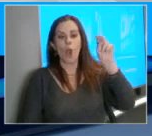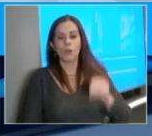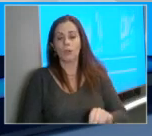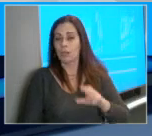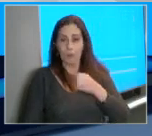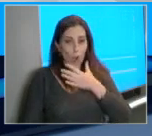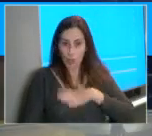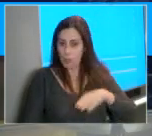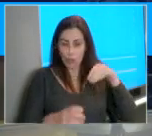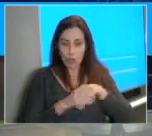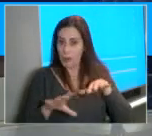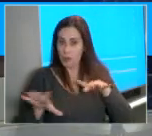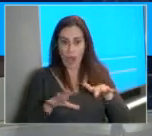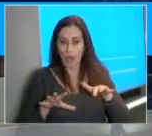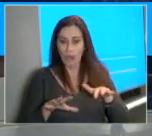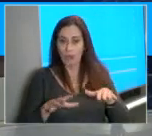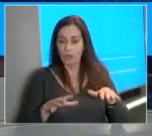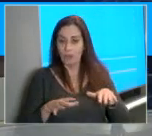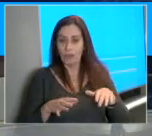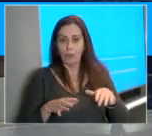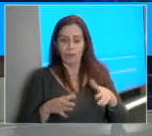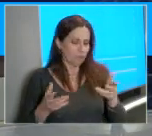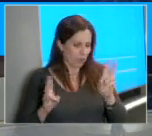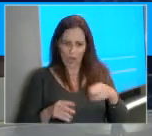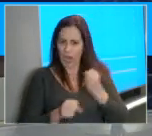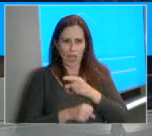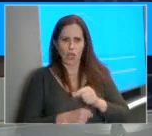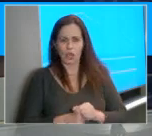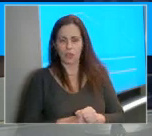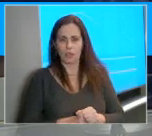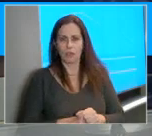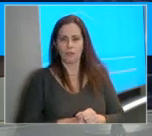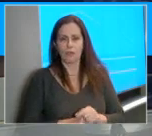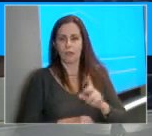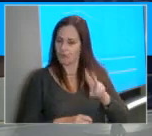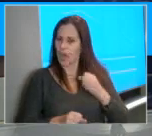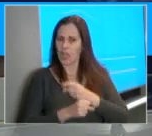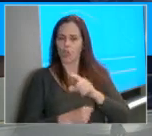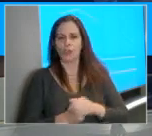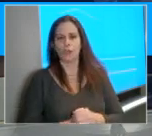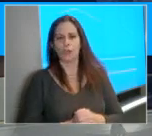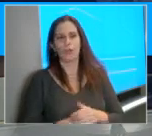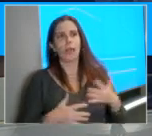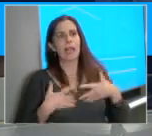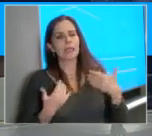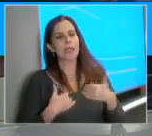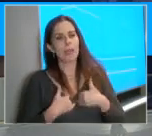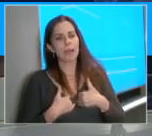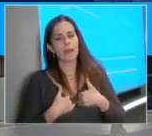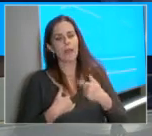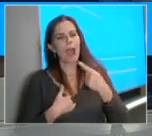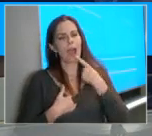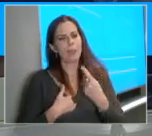אם הם היו רוצים להשתתף בממשלה של תיקון לאומי, אפשר היה לעשות את זה. דודי. בתנאים מסוימים אפשר היה לעשות את זה. לשמחתי הרבה, הטענה